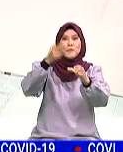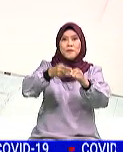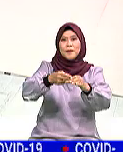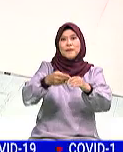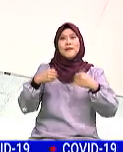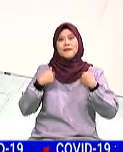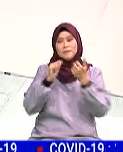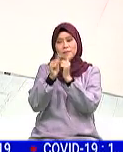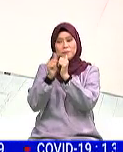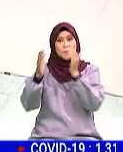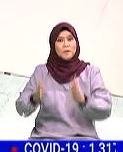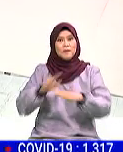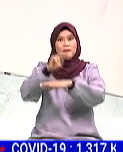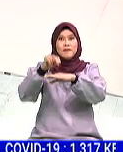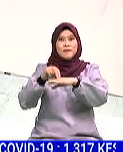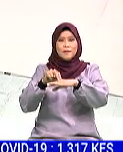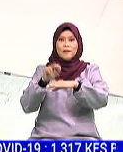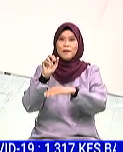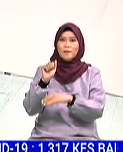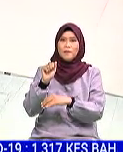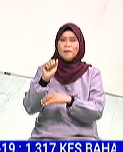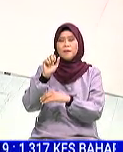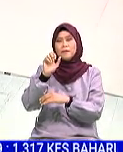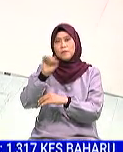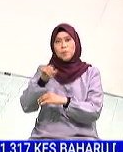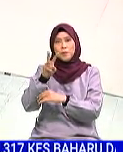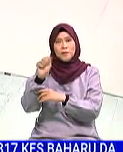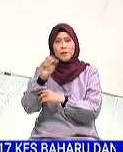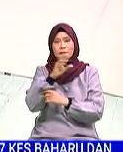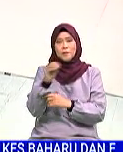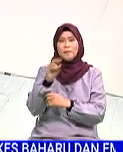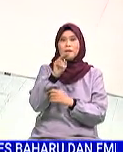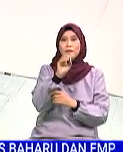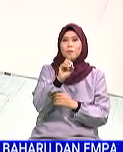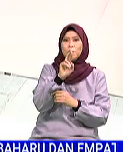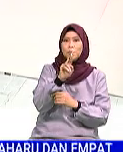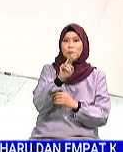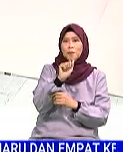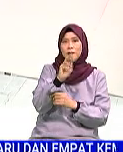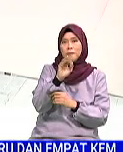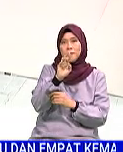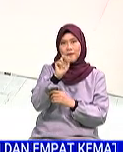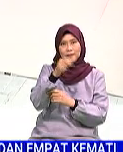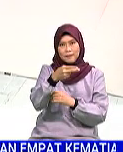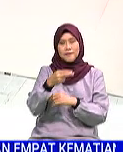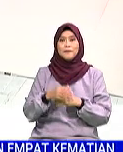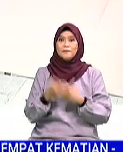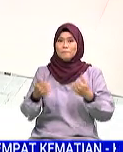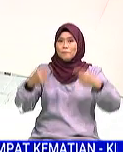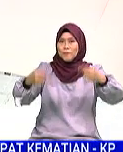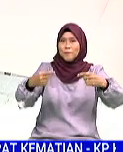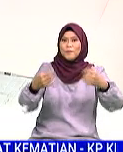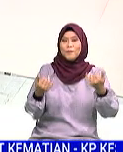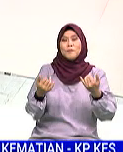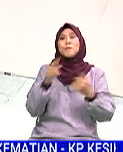beberapa atlet kebangsaan seperti An-Najwa Azizan dan Nur Amirah Dayana. Sebuah kejohanan berprestij,